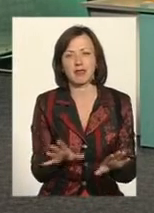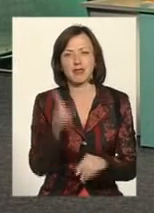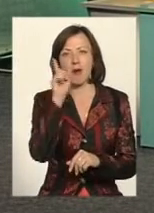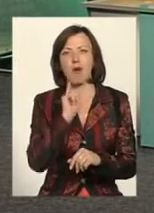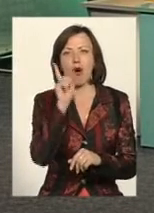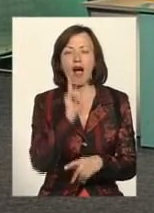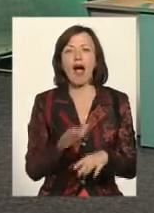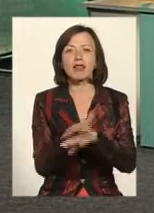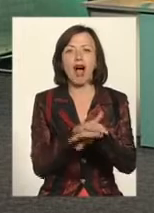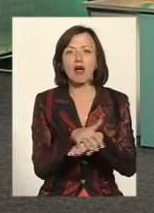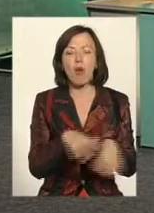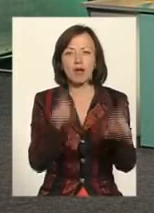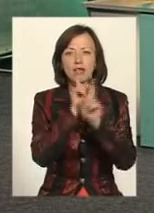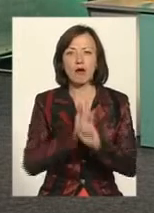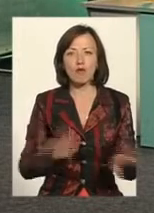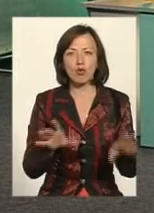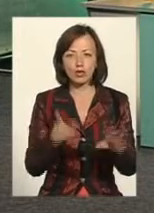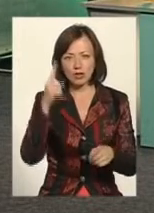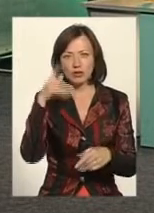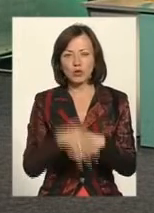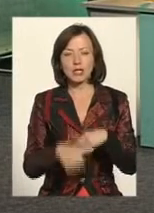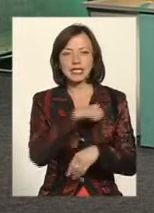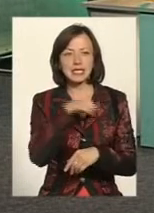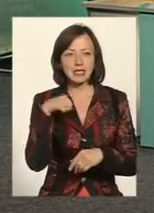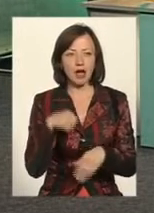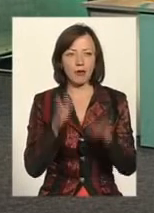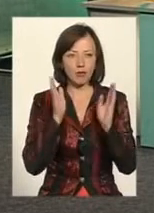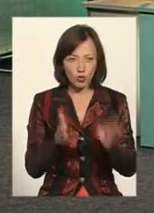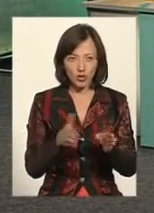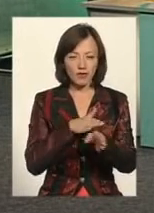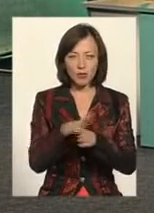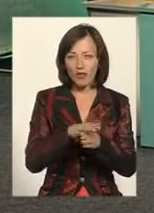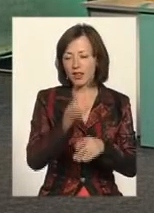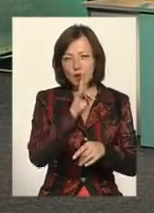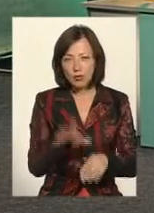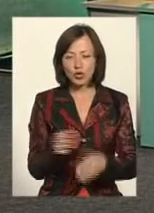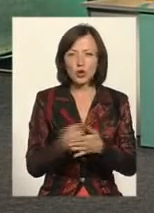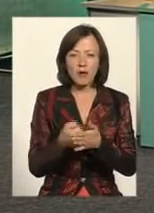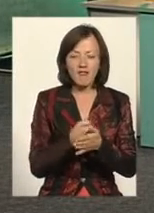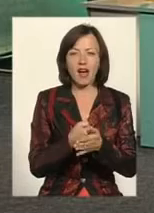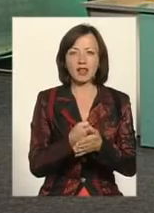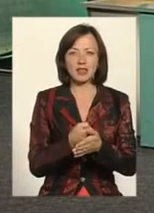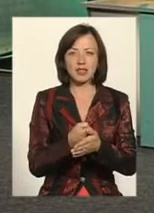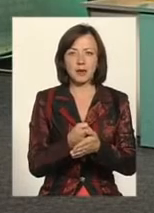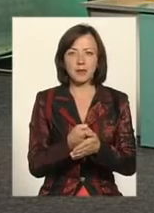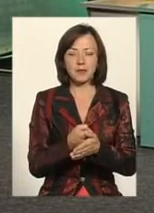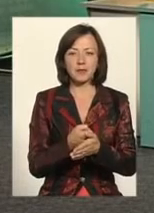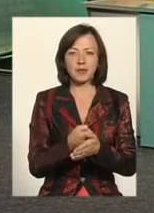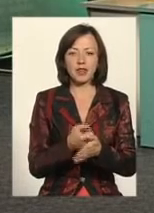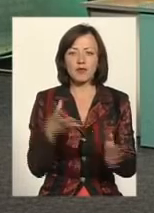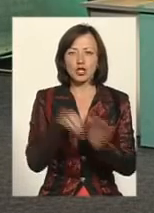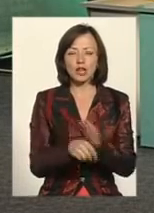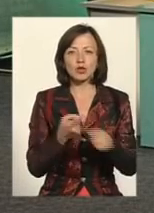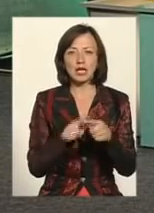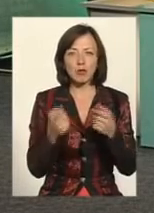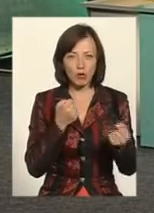вже народ не буде осознаний сам і буде відбуватися сам, не буде виходити під час цієї боротьби.